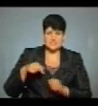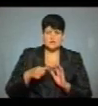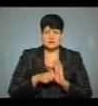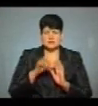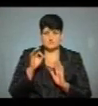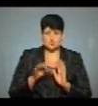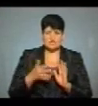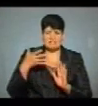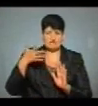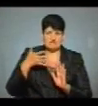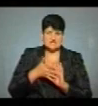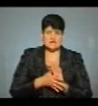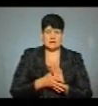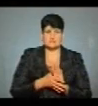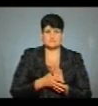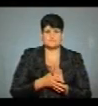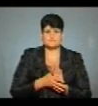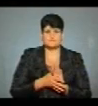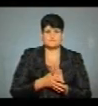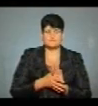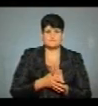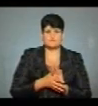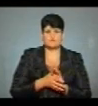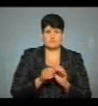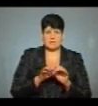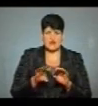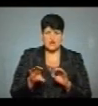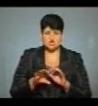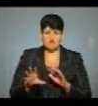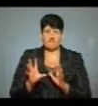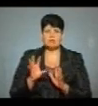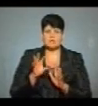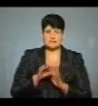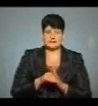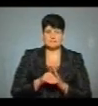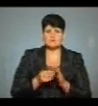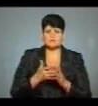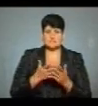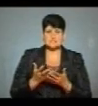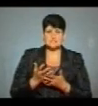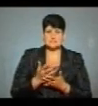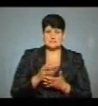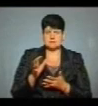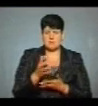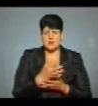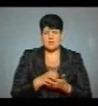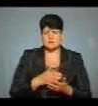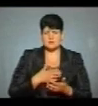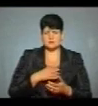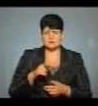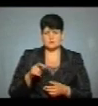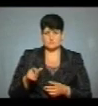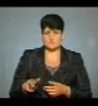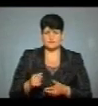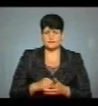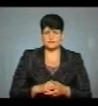12,6% витрат нормативних в мережах вкладаємо в тариф і збираємо наших споживачів в складі